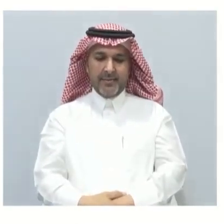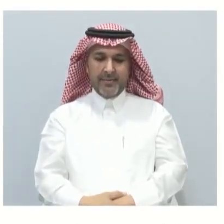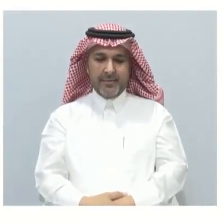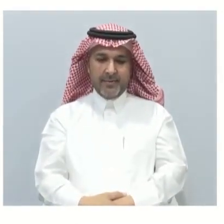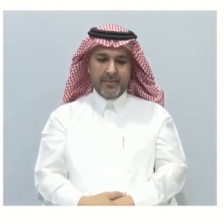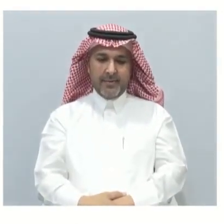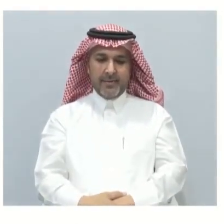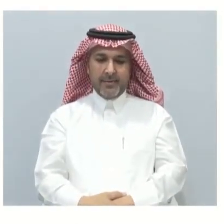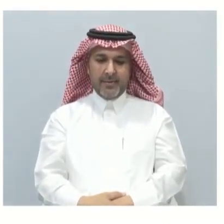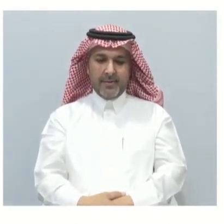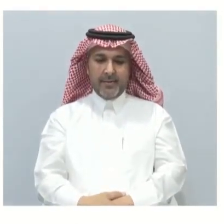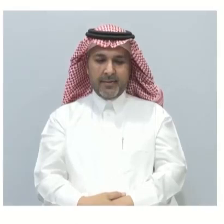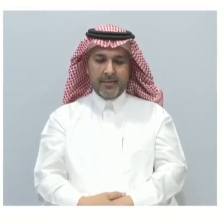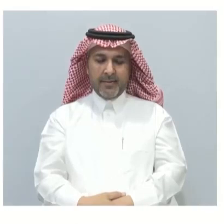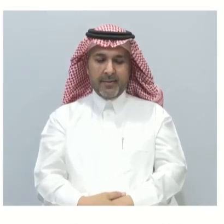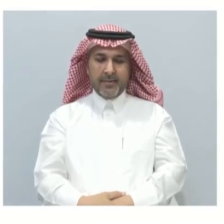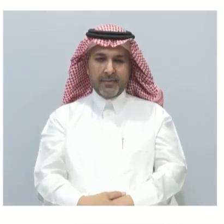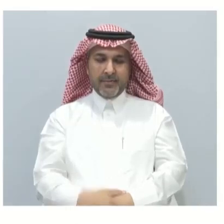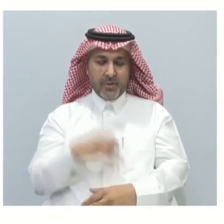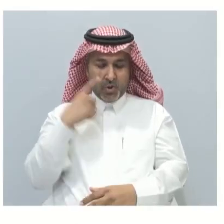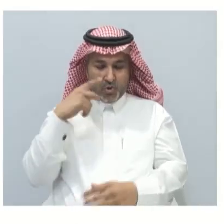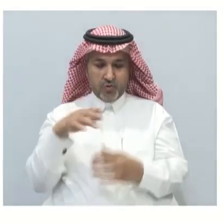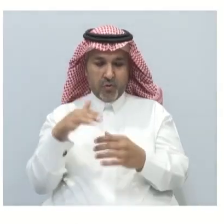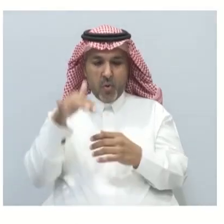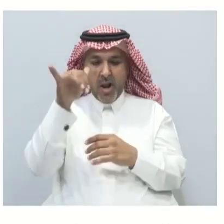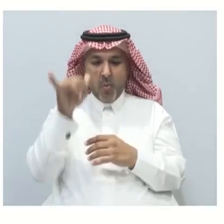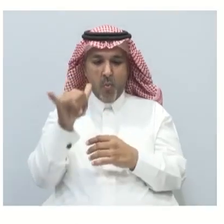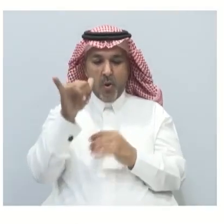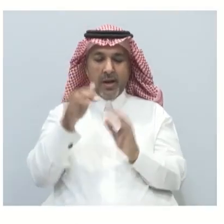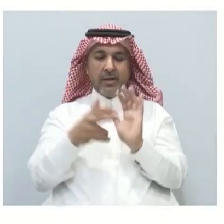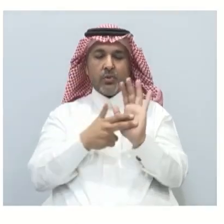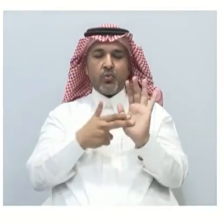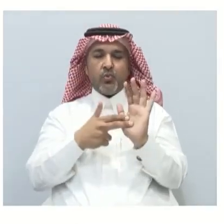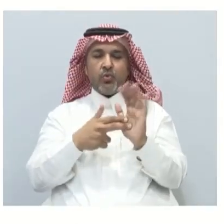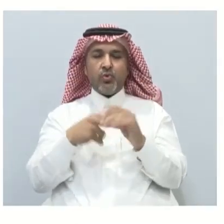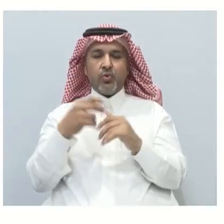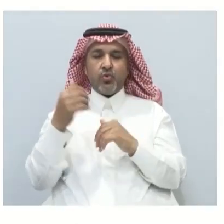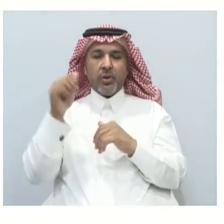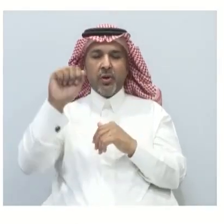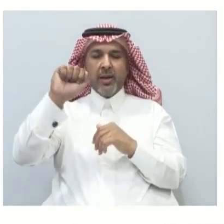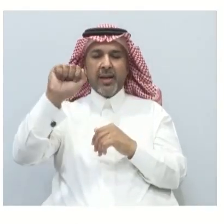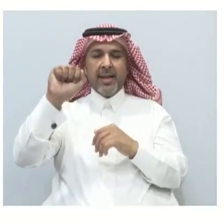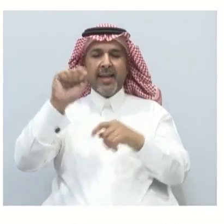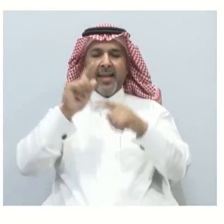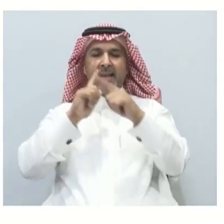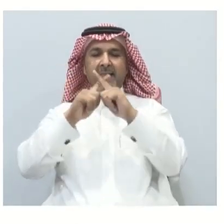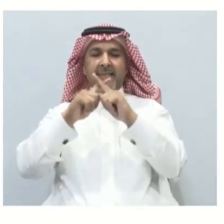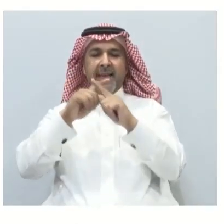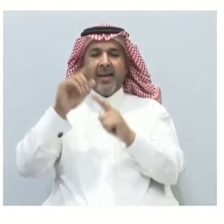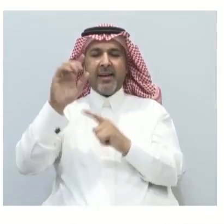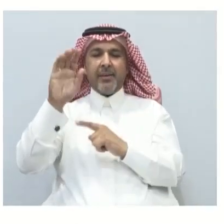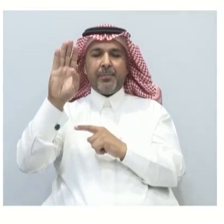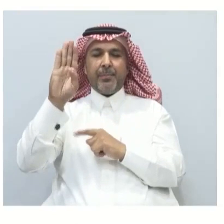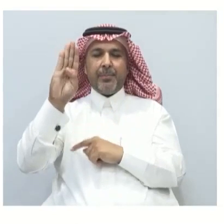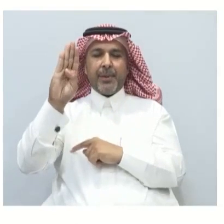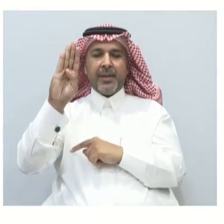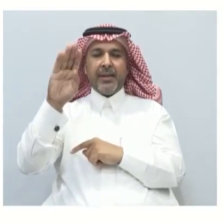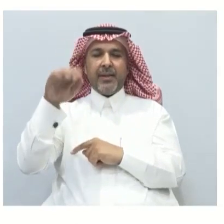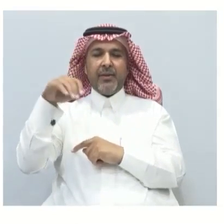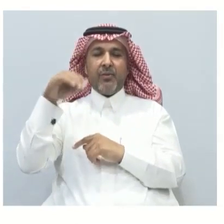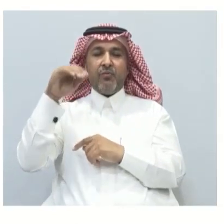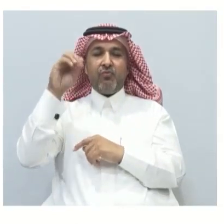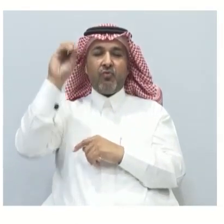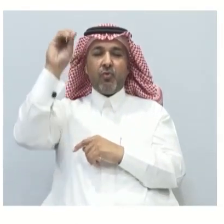خلنا نكتب المعادله اول ايش رايكم نكتب واي تساوي اي في بي اس اكس هنا بقول